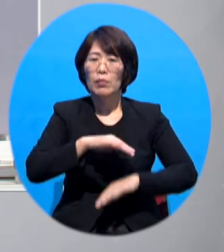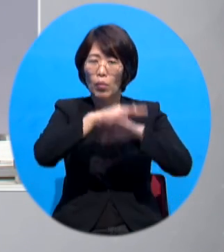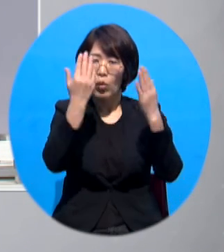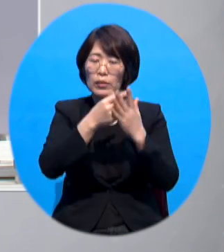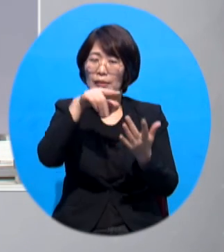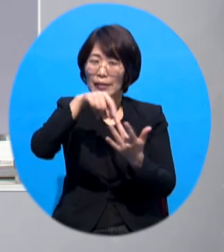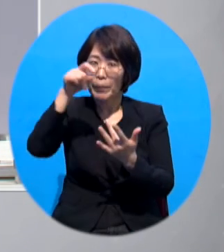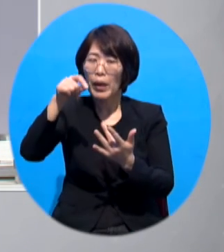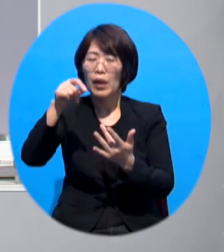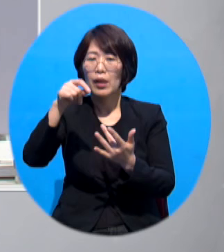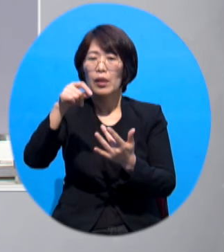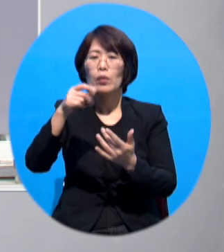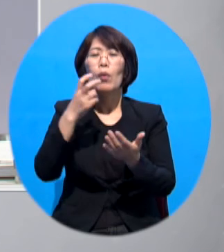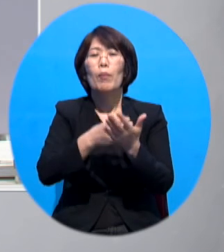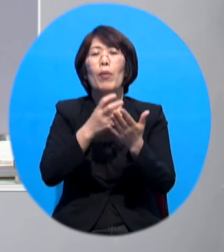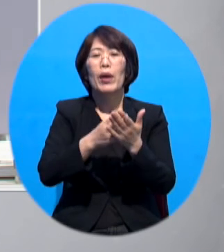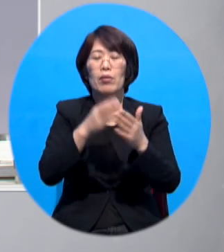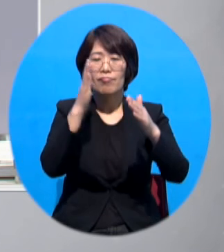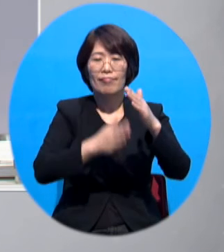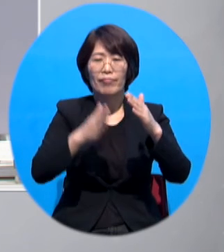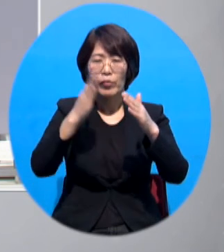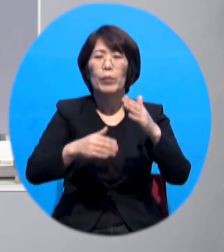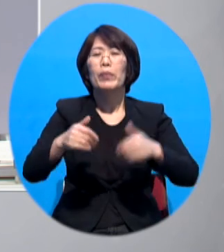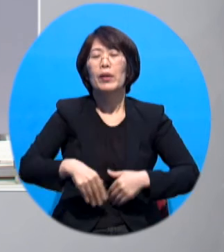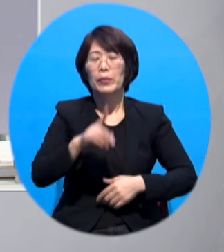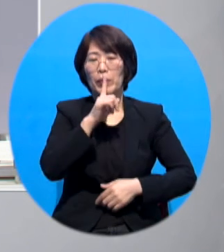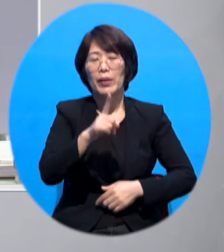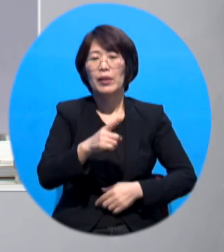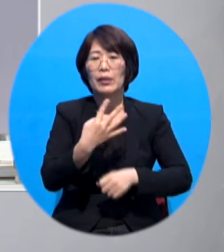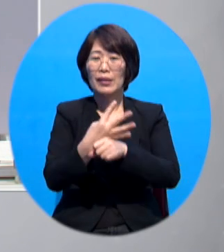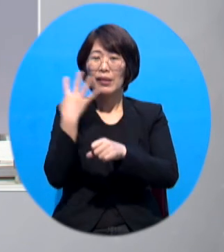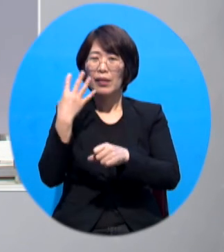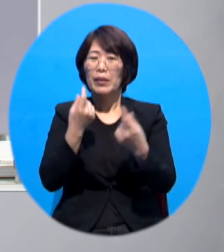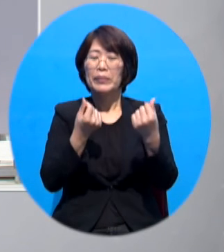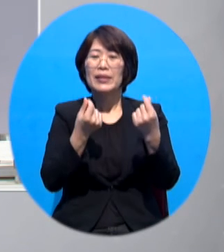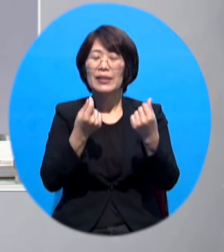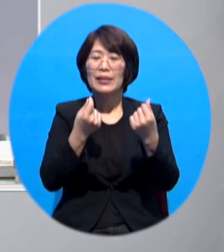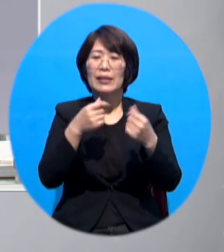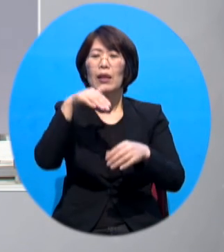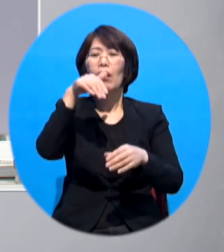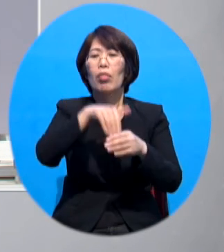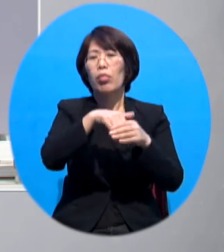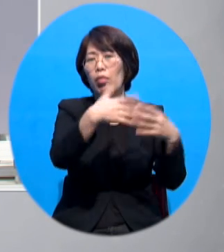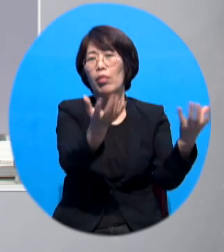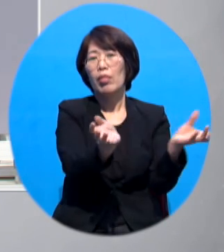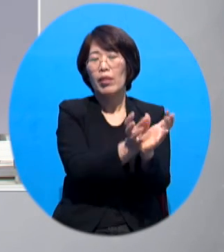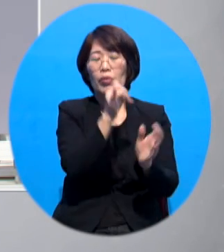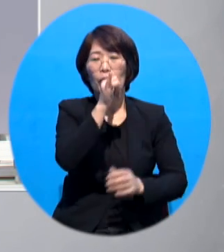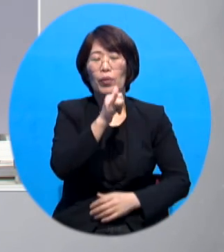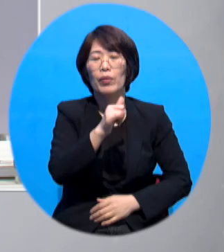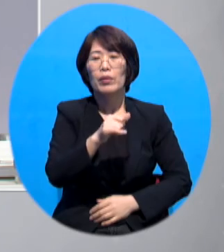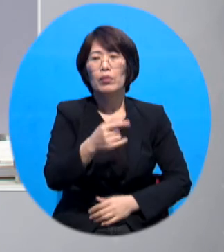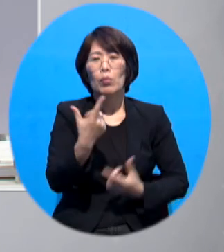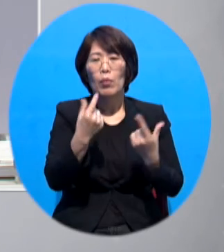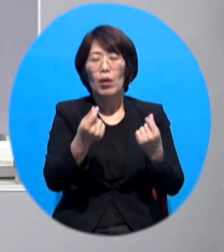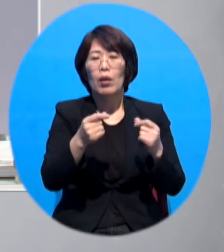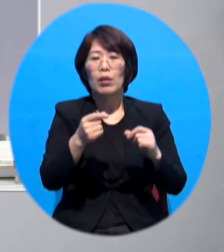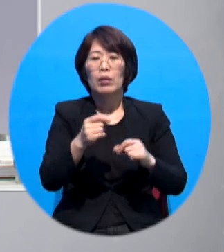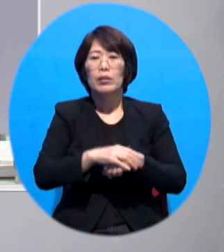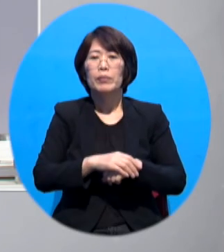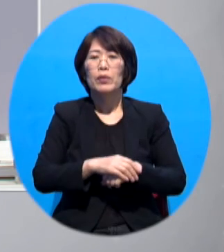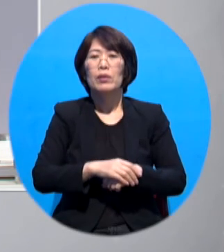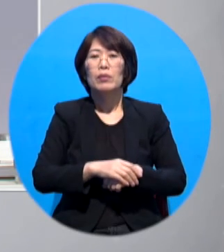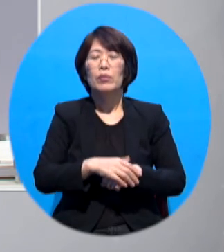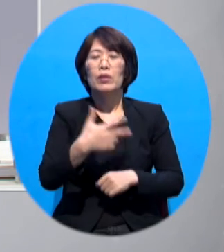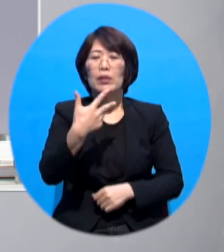제도의 공정성에 의문을 제기한 겁니다 4년 전에 그 비슷한 어선과 단체가 있을 때도 마치 500 개 단체